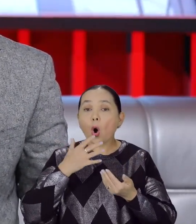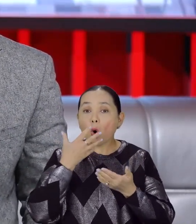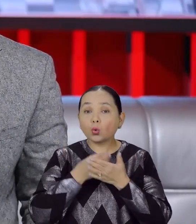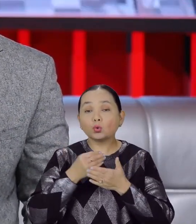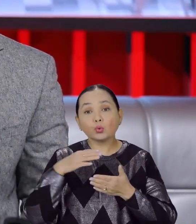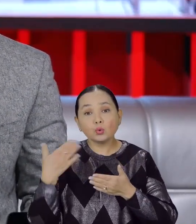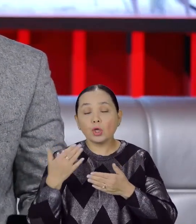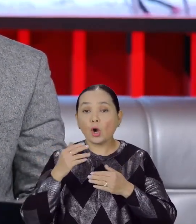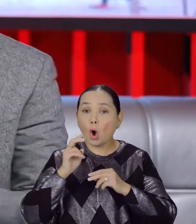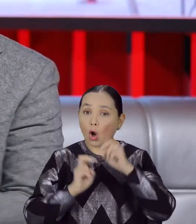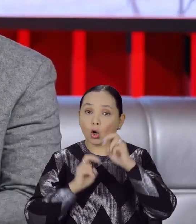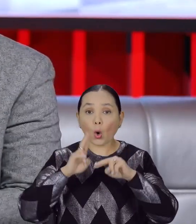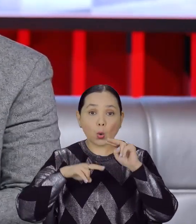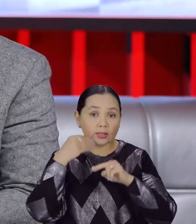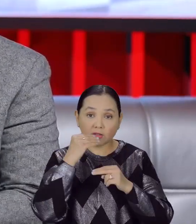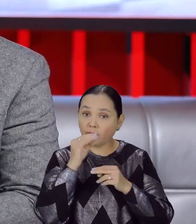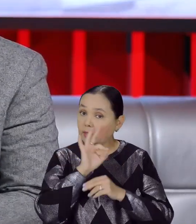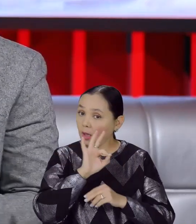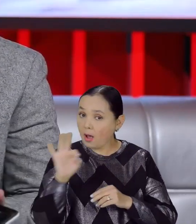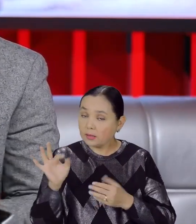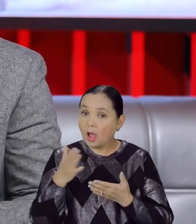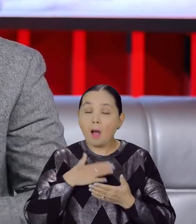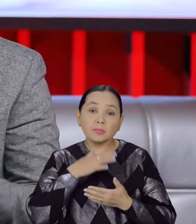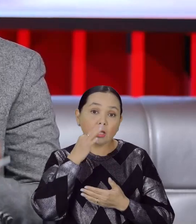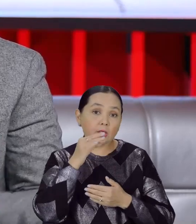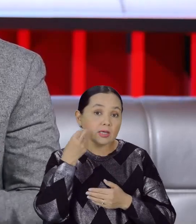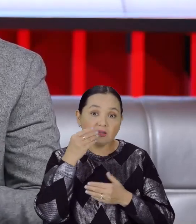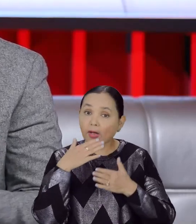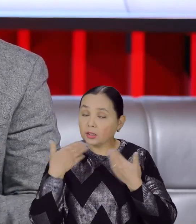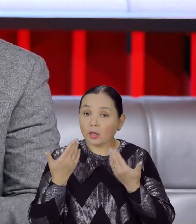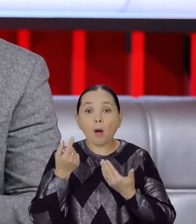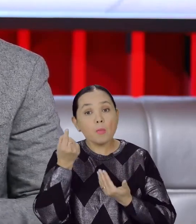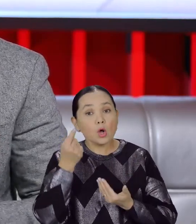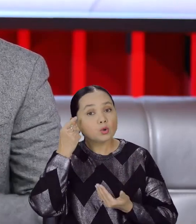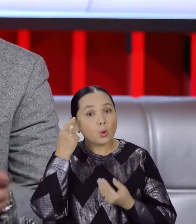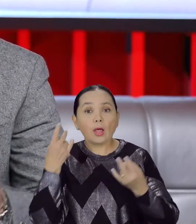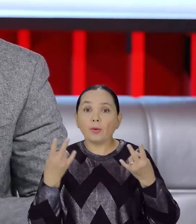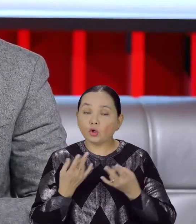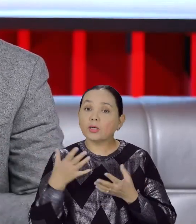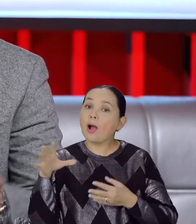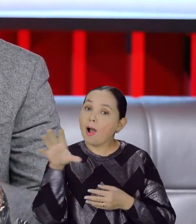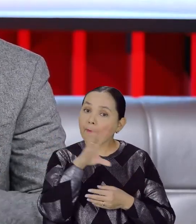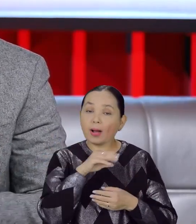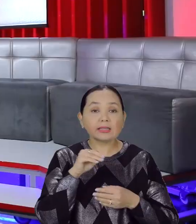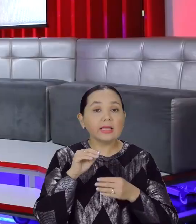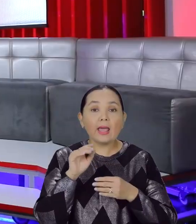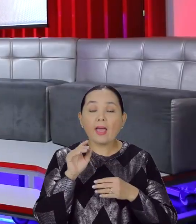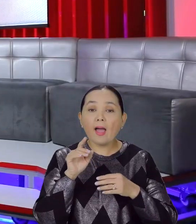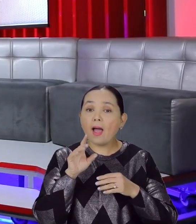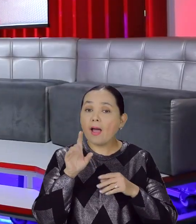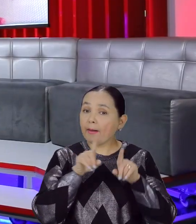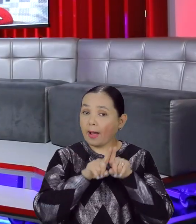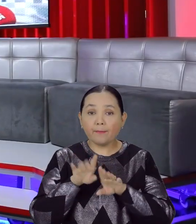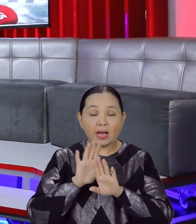qurilgan uylar sifatliyu, ayrimlar, demak, biz aytayotganlari sifatsiz. Buni ham biroz o'ylab ko'rish kerak. Hammasi ham emas,